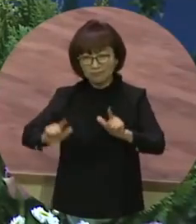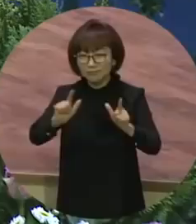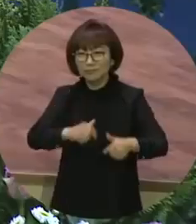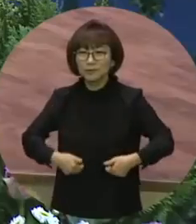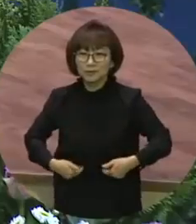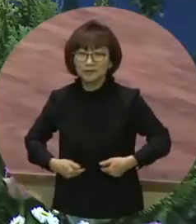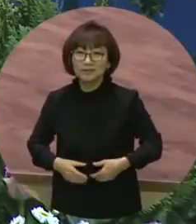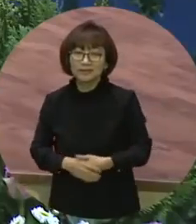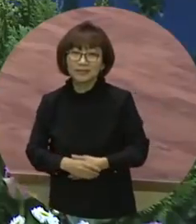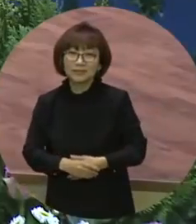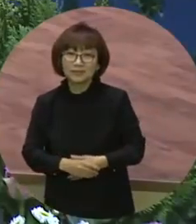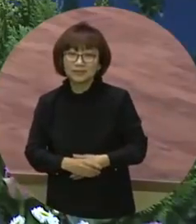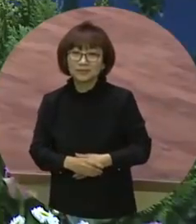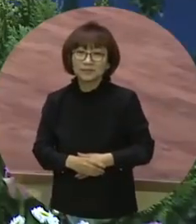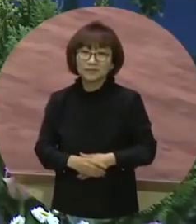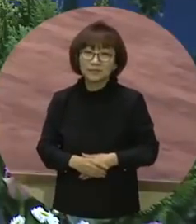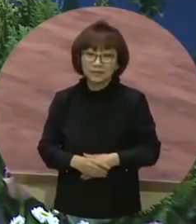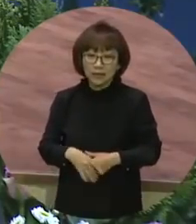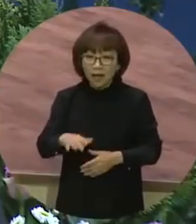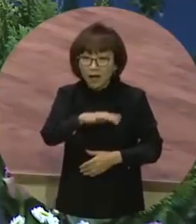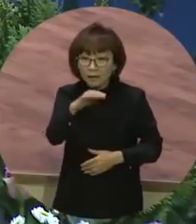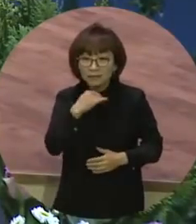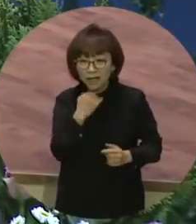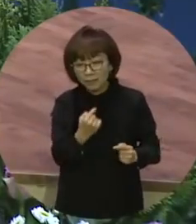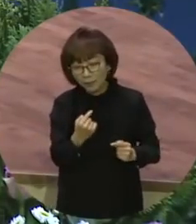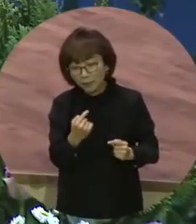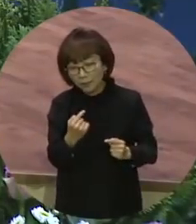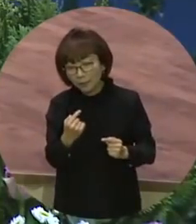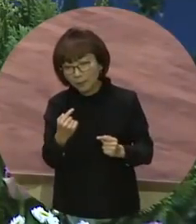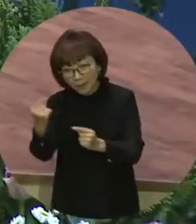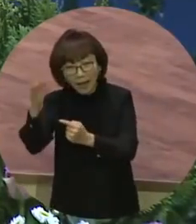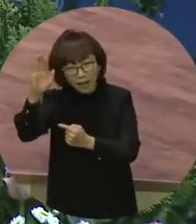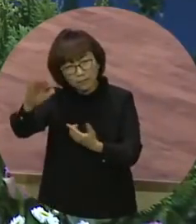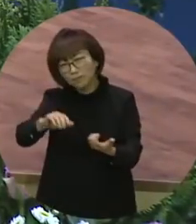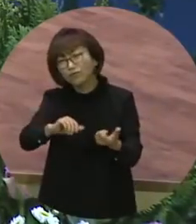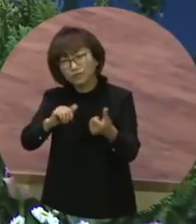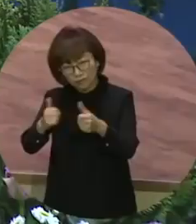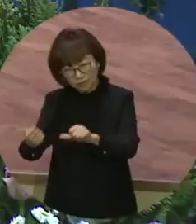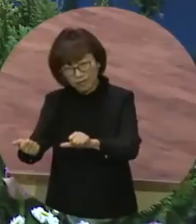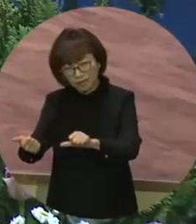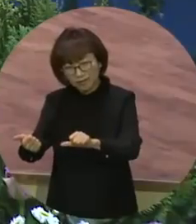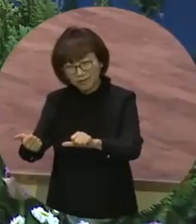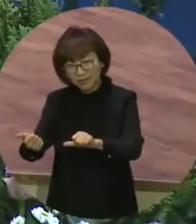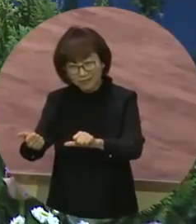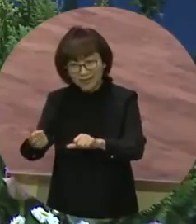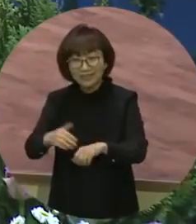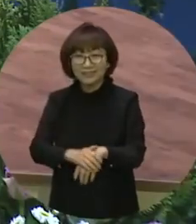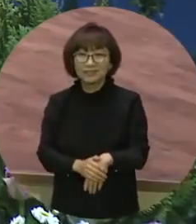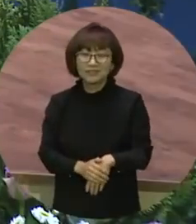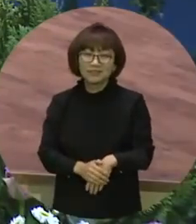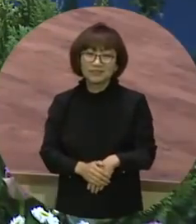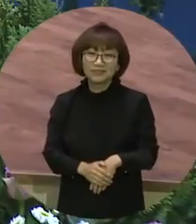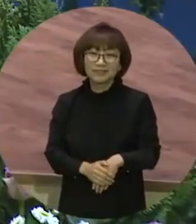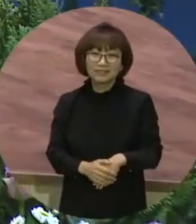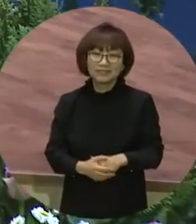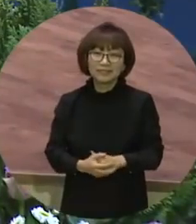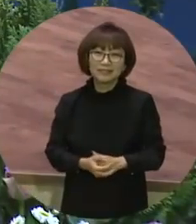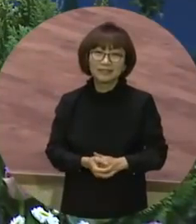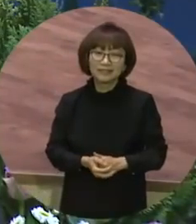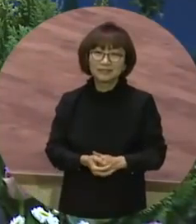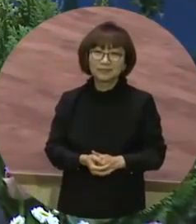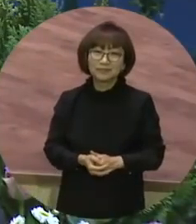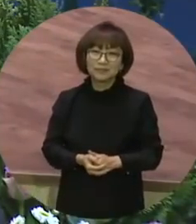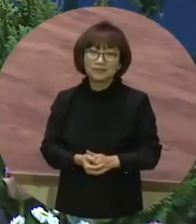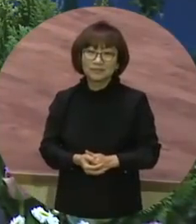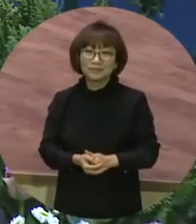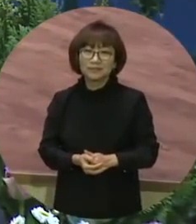그 뭐 다 가지요. 이 땅에서 전부 자랑해 소용없는 거예요. 사람